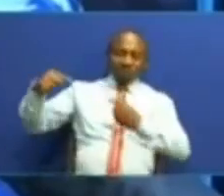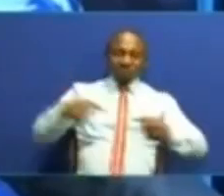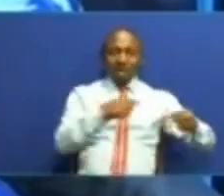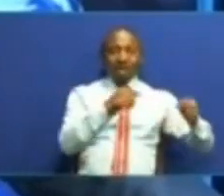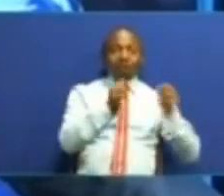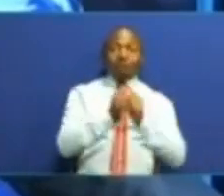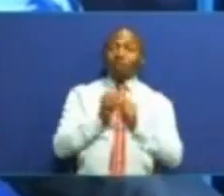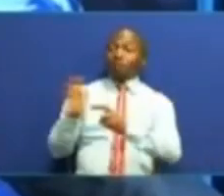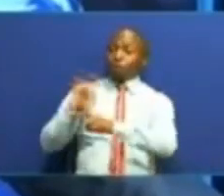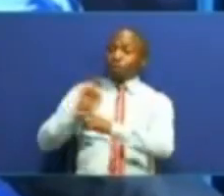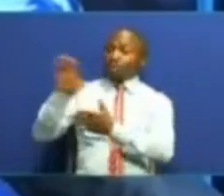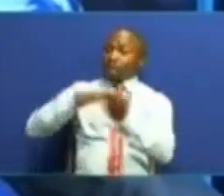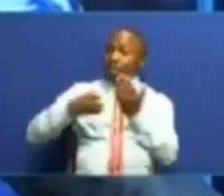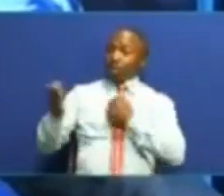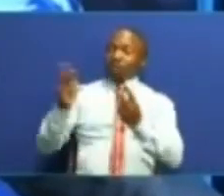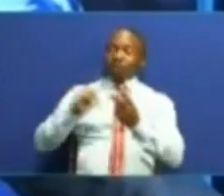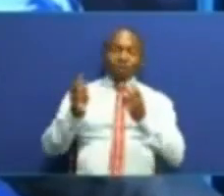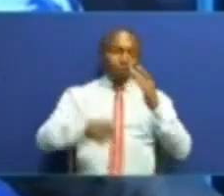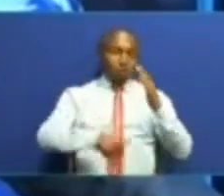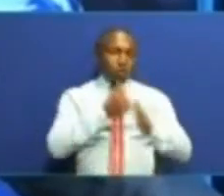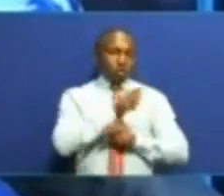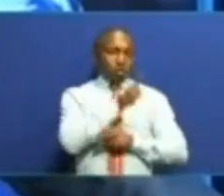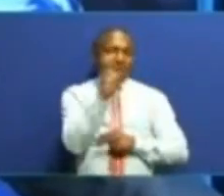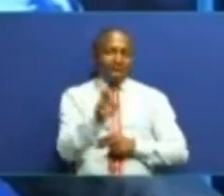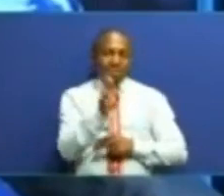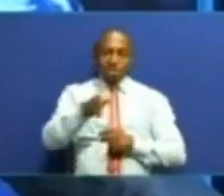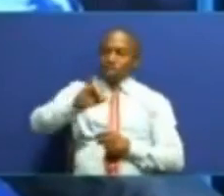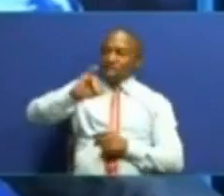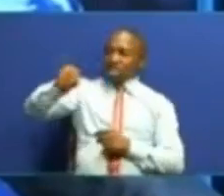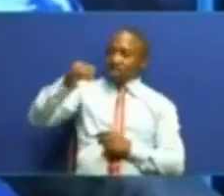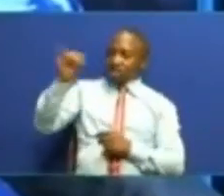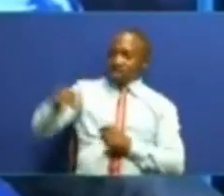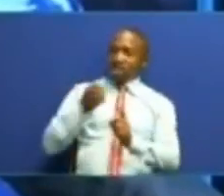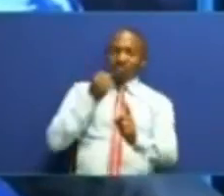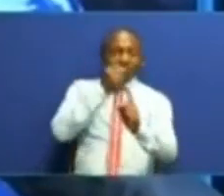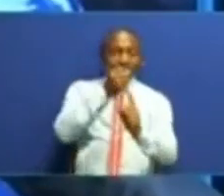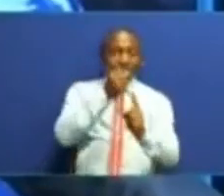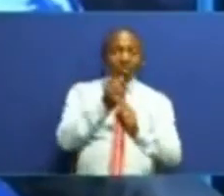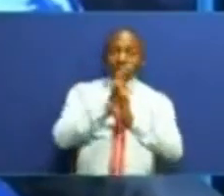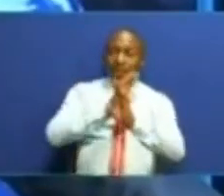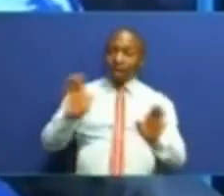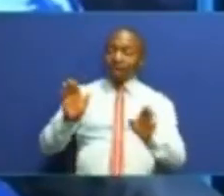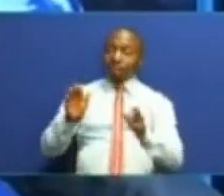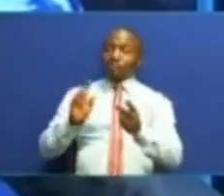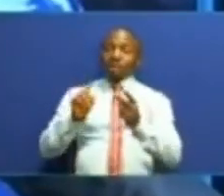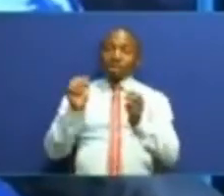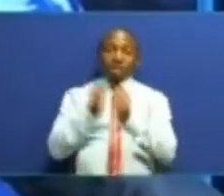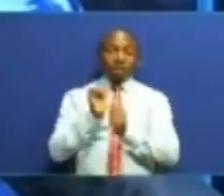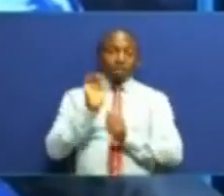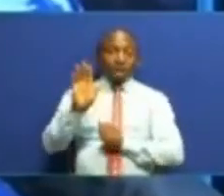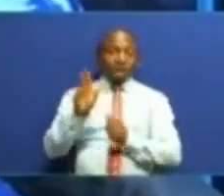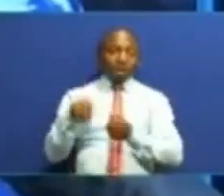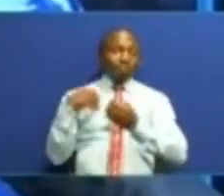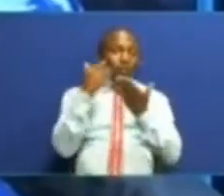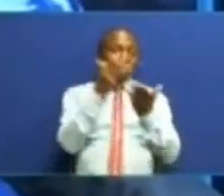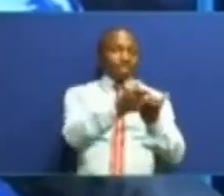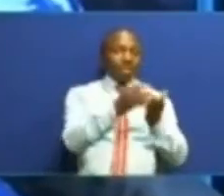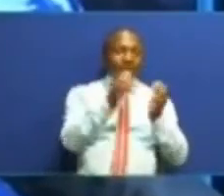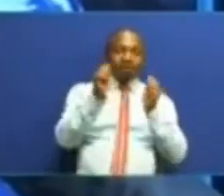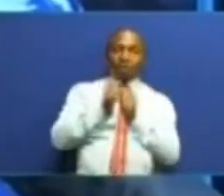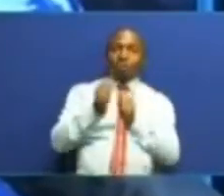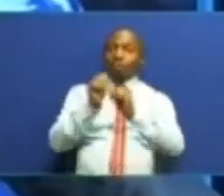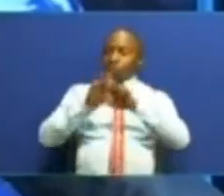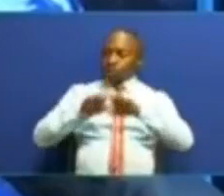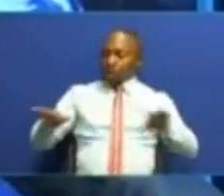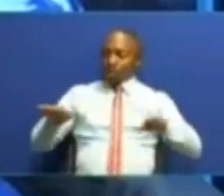eneo hilo, huku uongozi wa halmashauri ya jiji ukisisitiza kuwa imeshaliwasilisha swala hilo kwenye vyombo vya